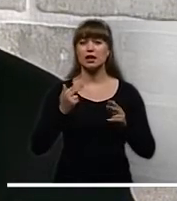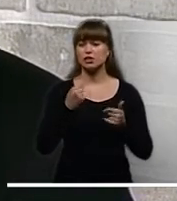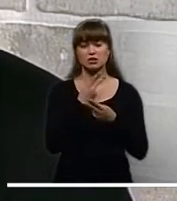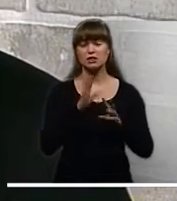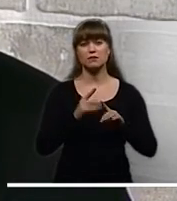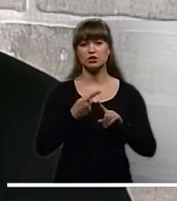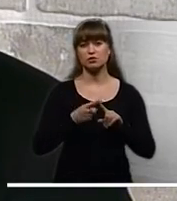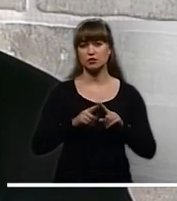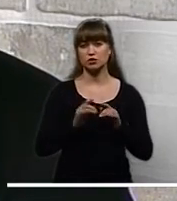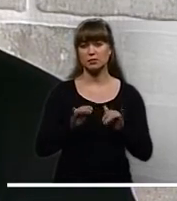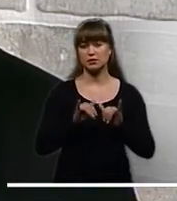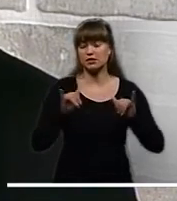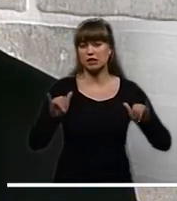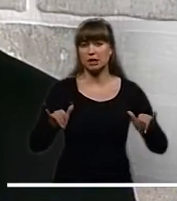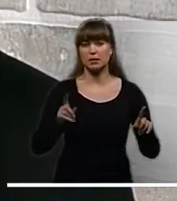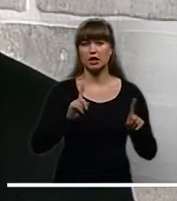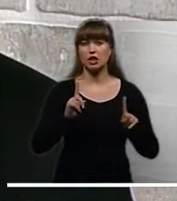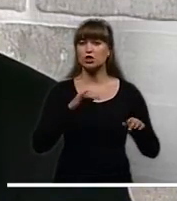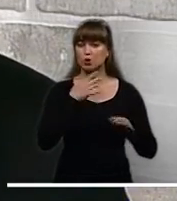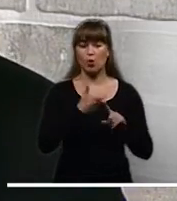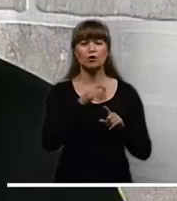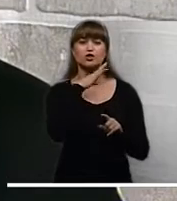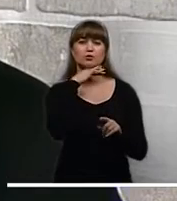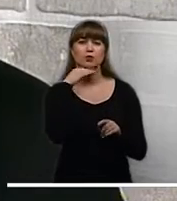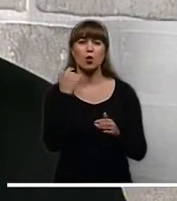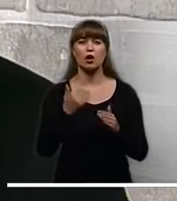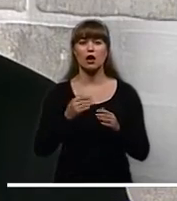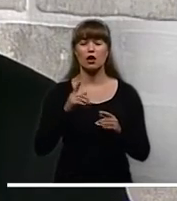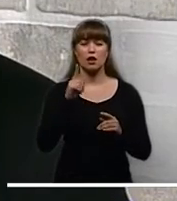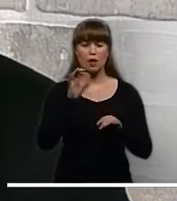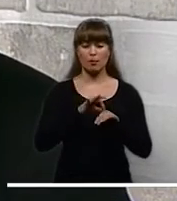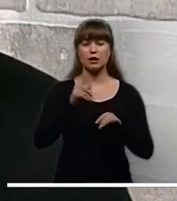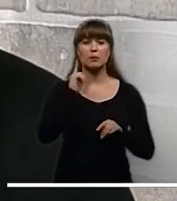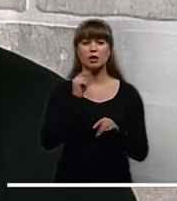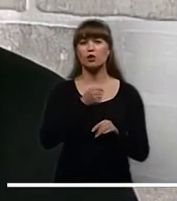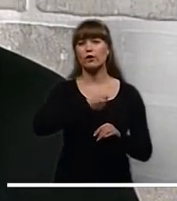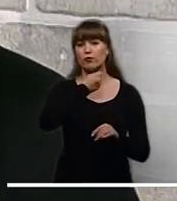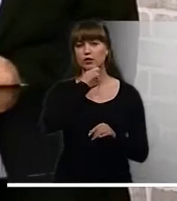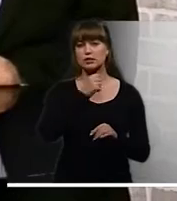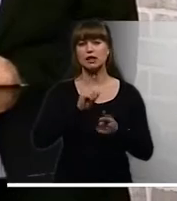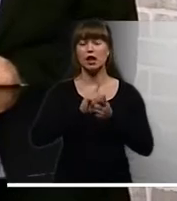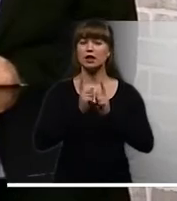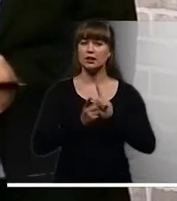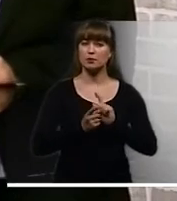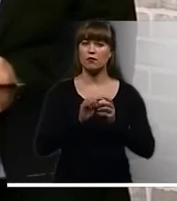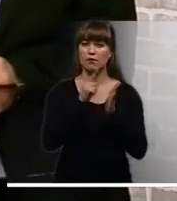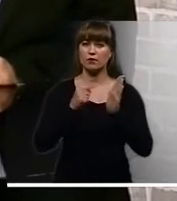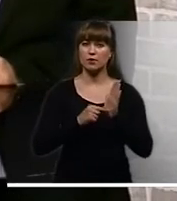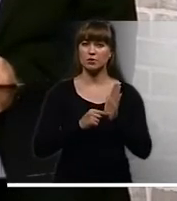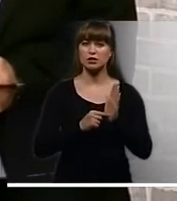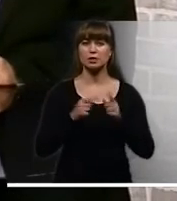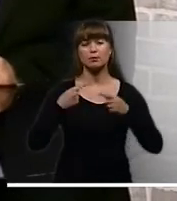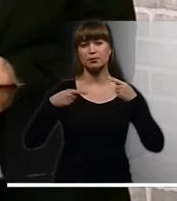вижу существенной динамики того, что очень много больных именно молодого возраста. Ну, вопрос стоит немножко,